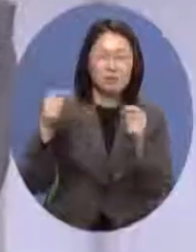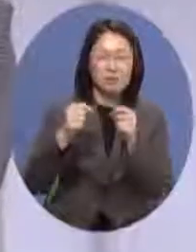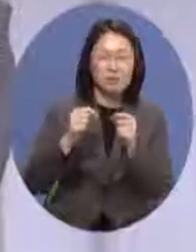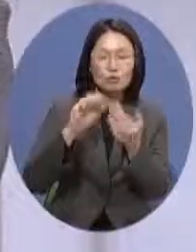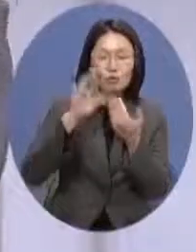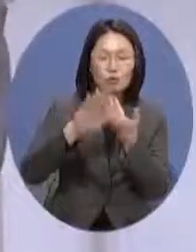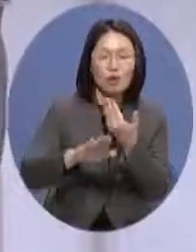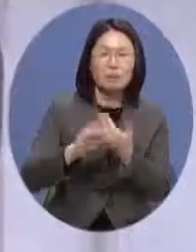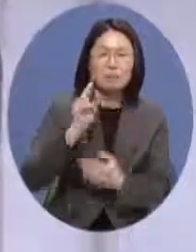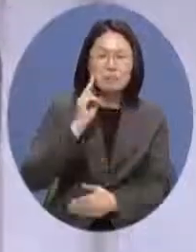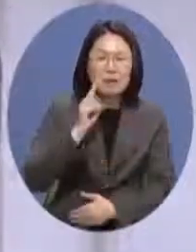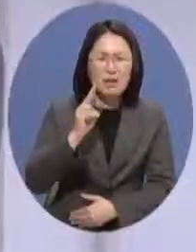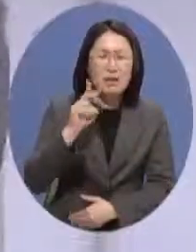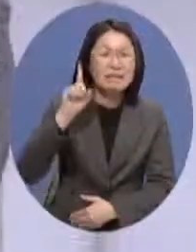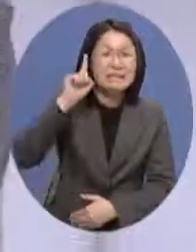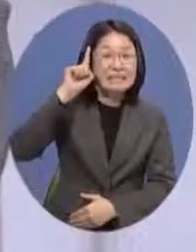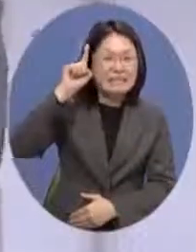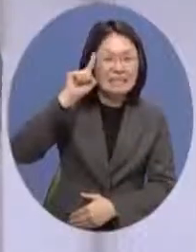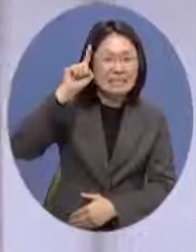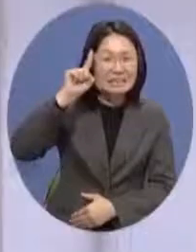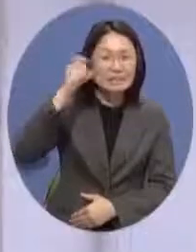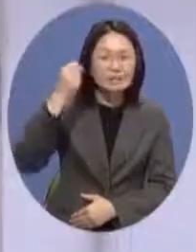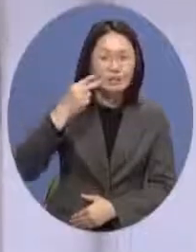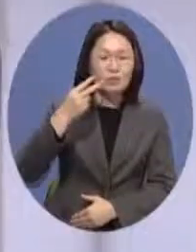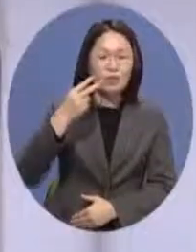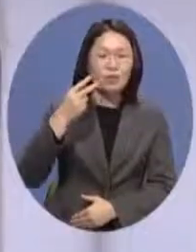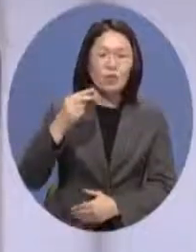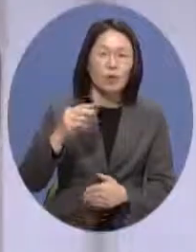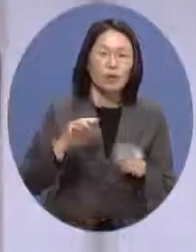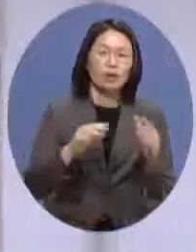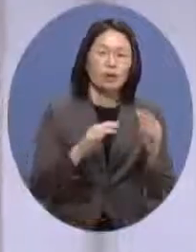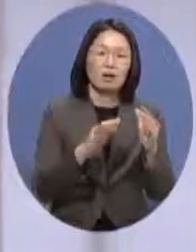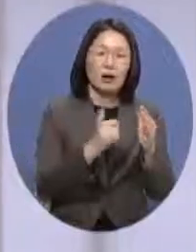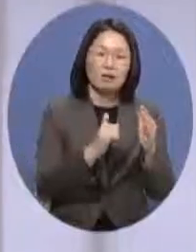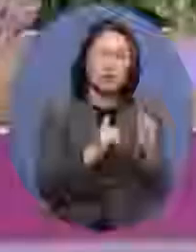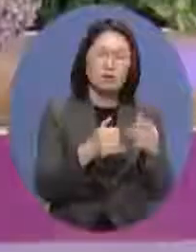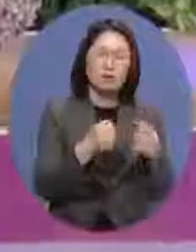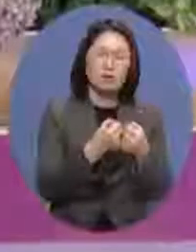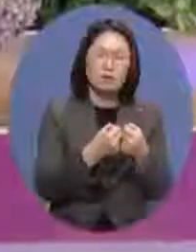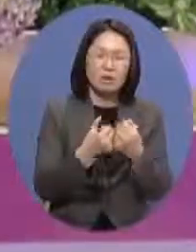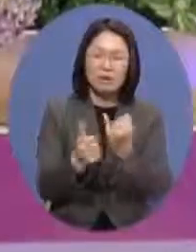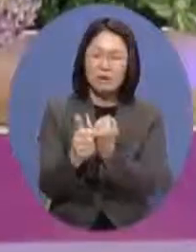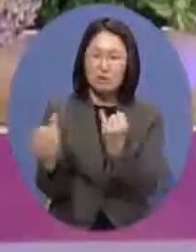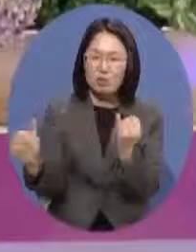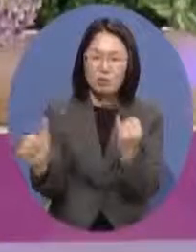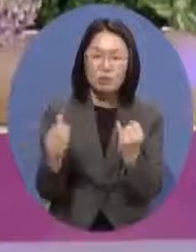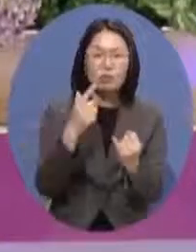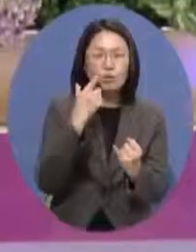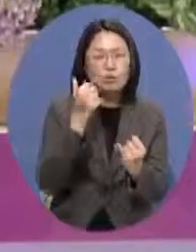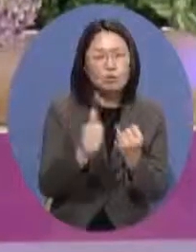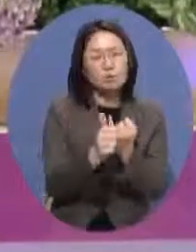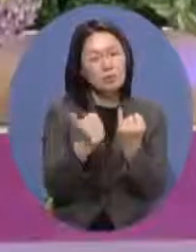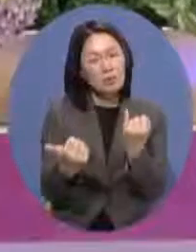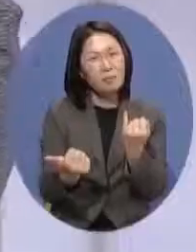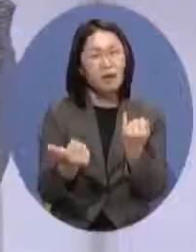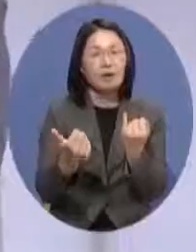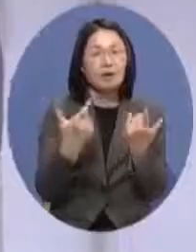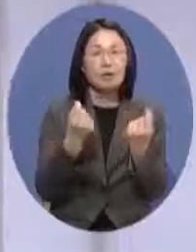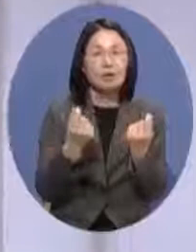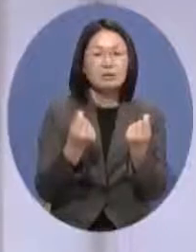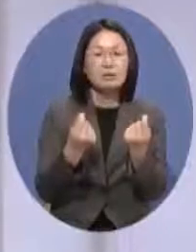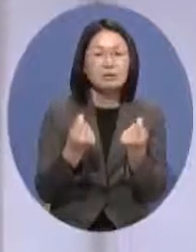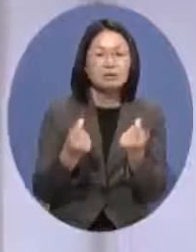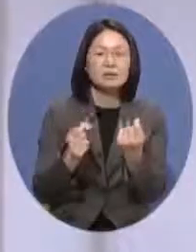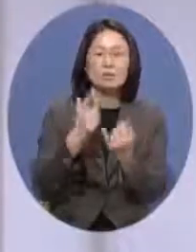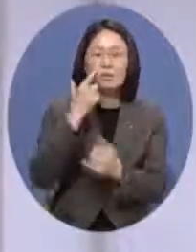어떤 심각한 어떤 스트레스, 가령 뭐 가정불화, 뭐 이혼이나 아니면 어떤 한 부모가 사망을 한다거나 실직이나